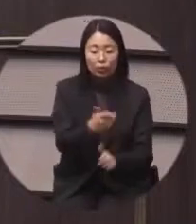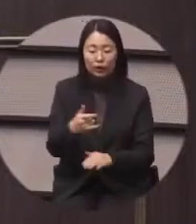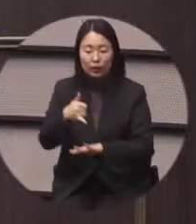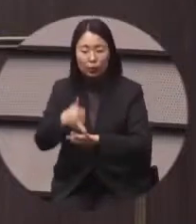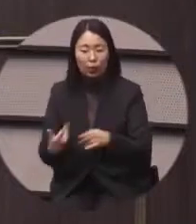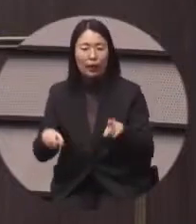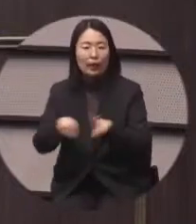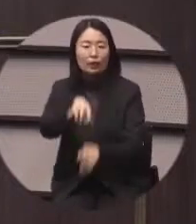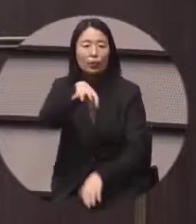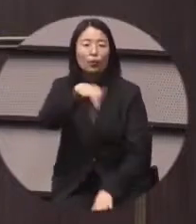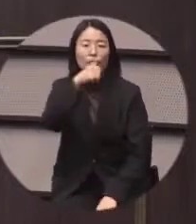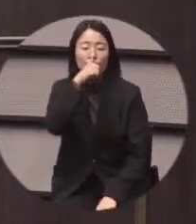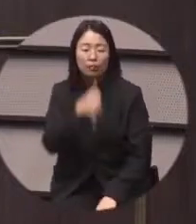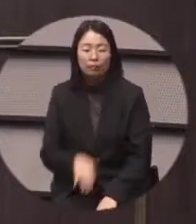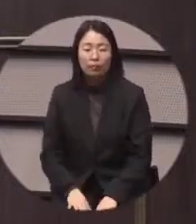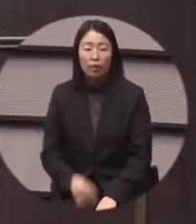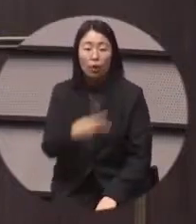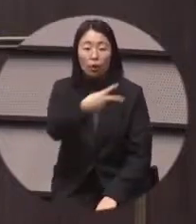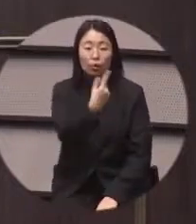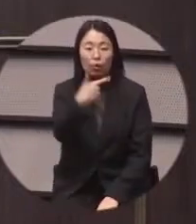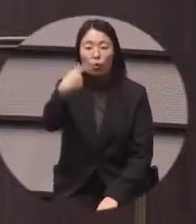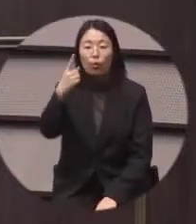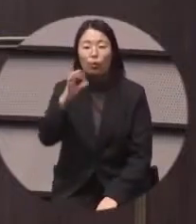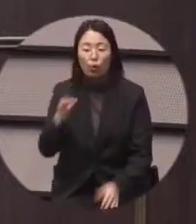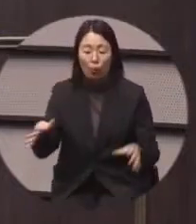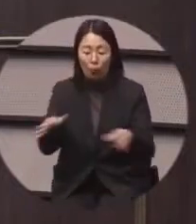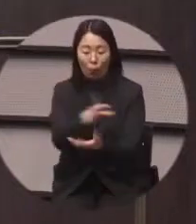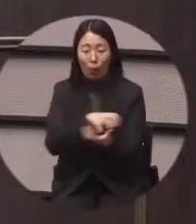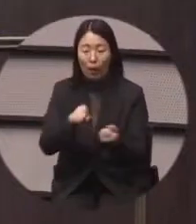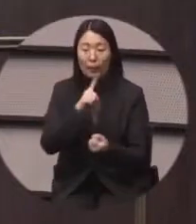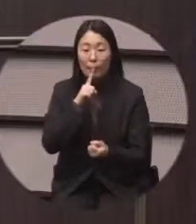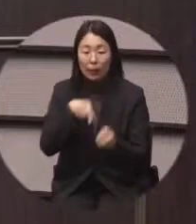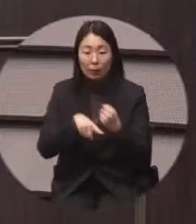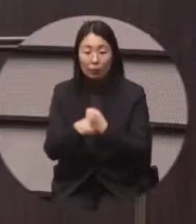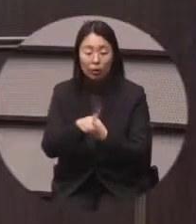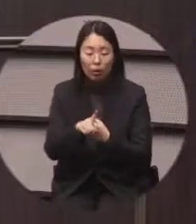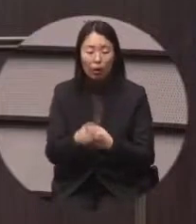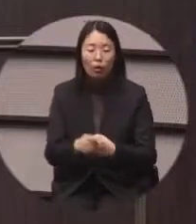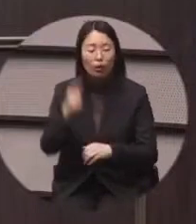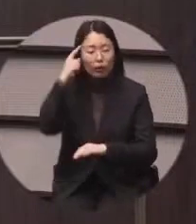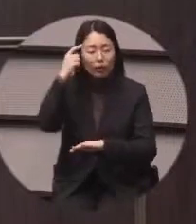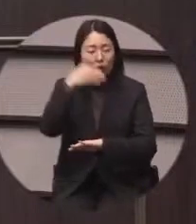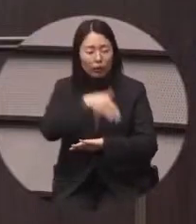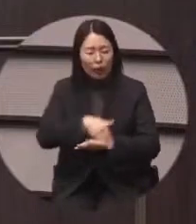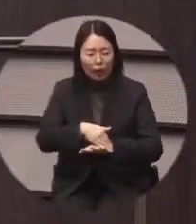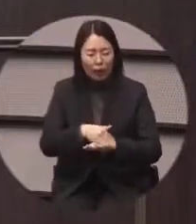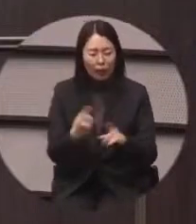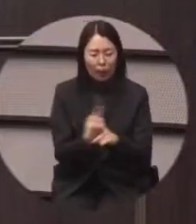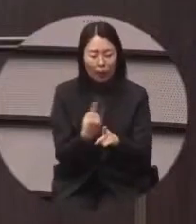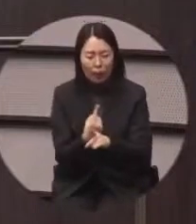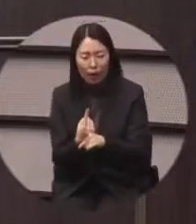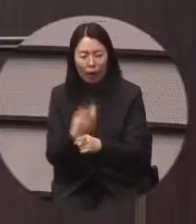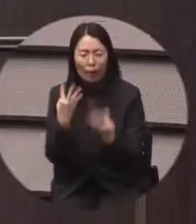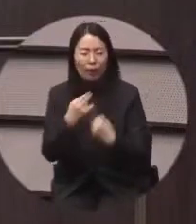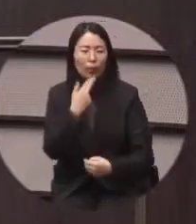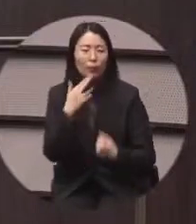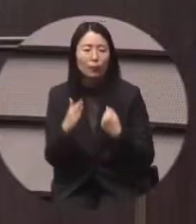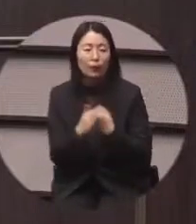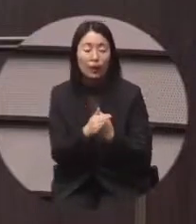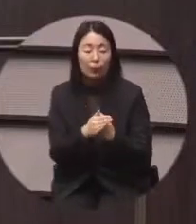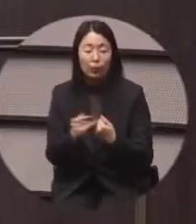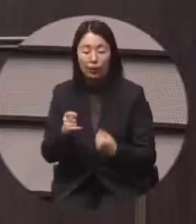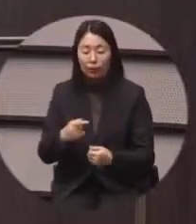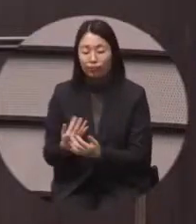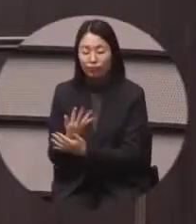도시입니다. 도농 복합이라는 말에는 도시를 계획적으로 개발할 면적이 많지 않아 녹지 지역이나 비도시